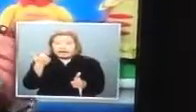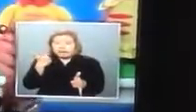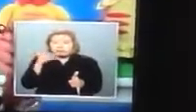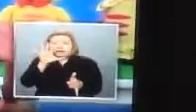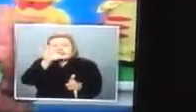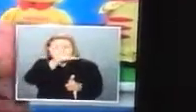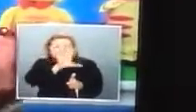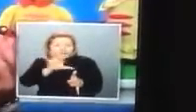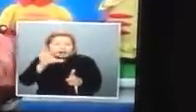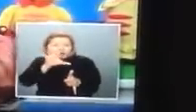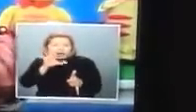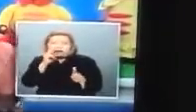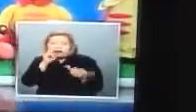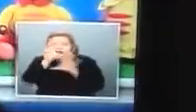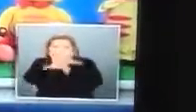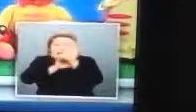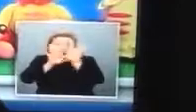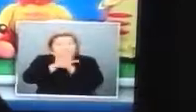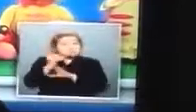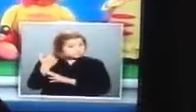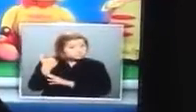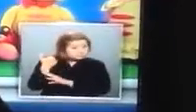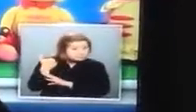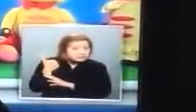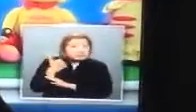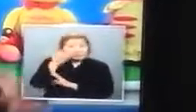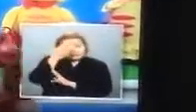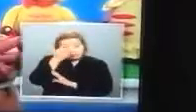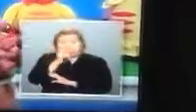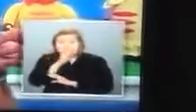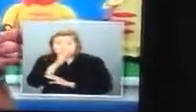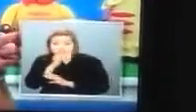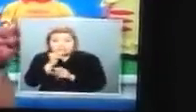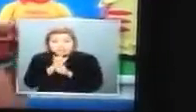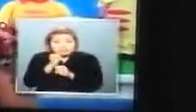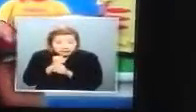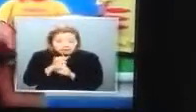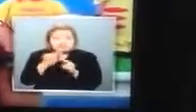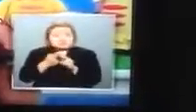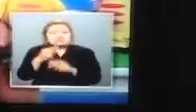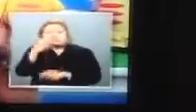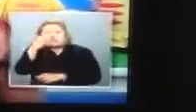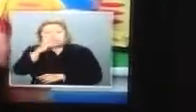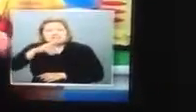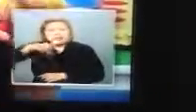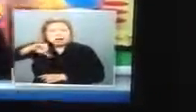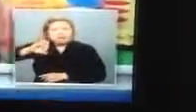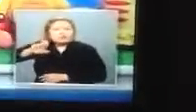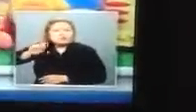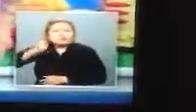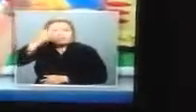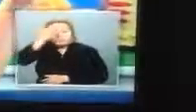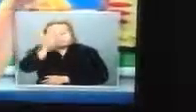เบลอหรือไม่ชัดนะครับซึ่งในภาษาการผลิตเขาเรียก depth of field ก็คือมันมีความลึกเข้าไป